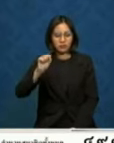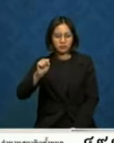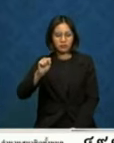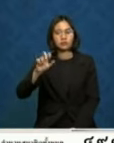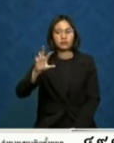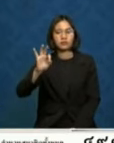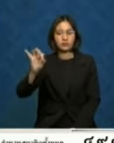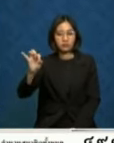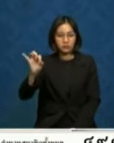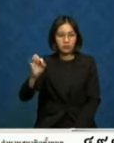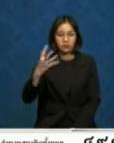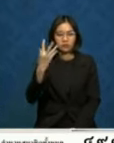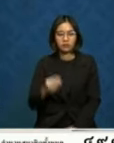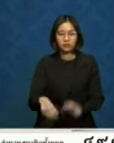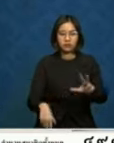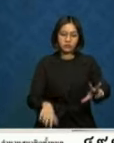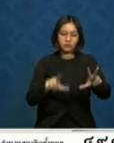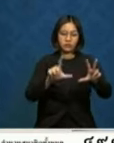19,337,900 บาทเหลือ